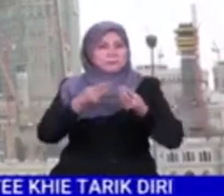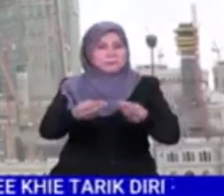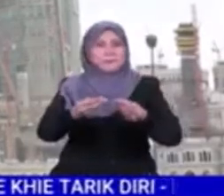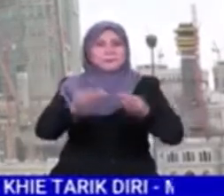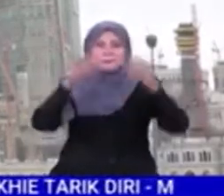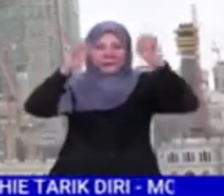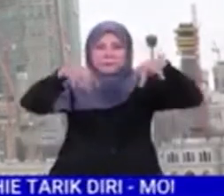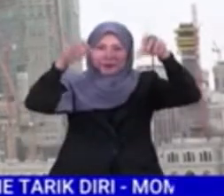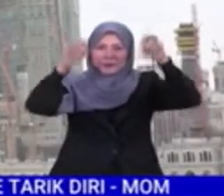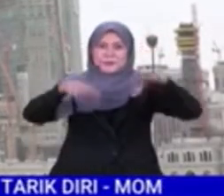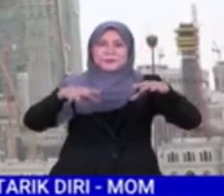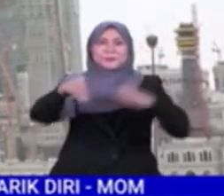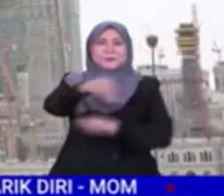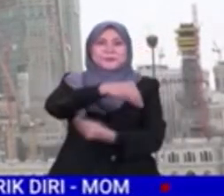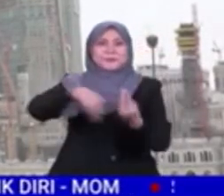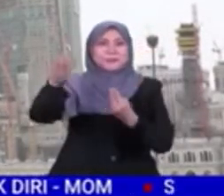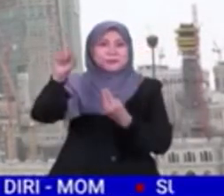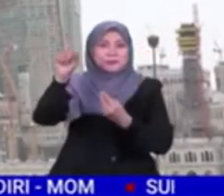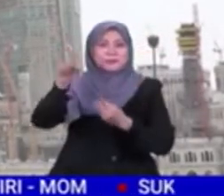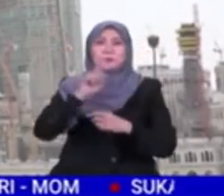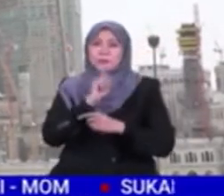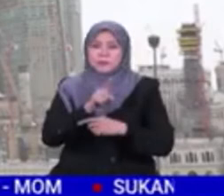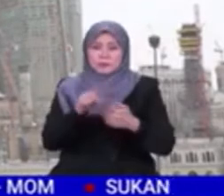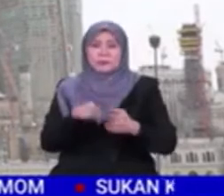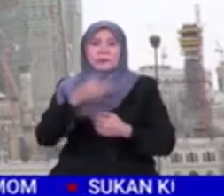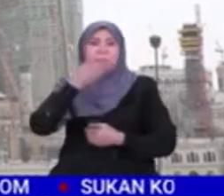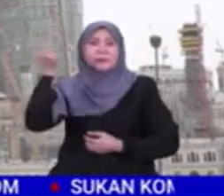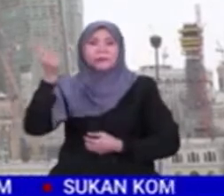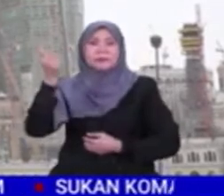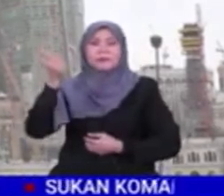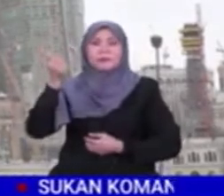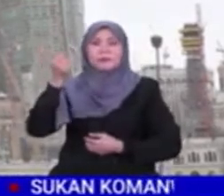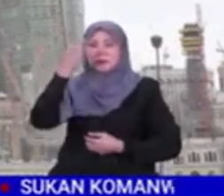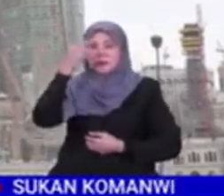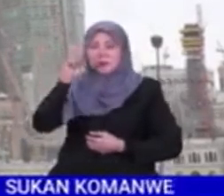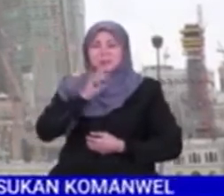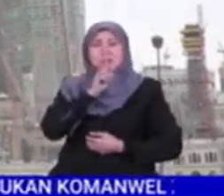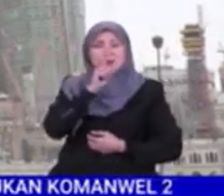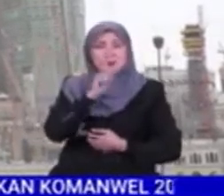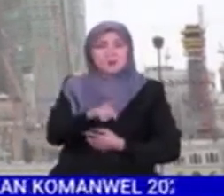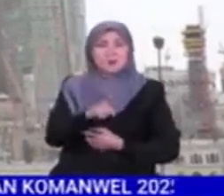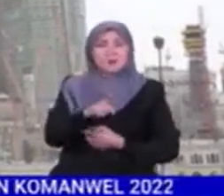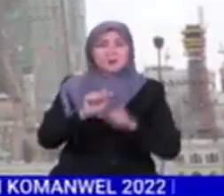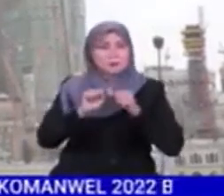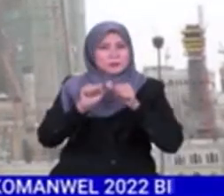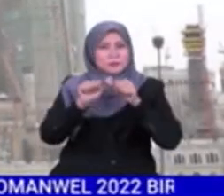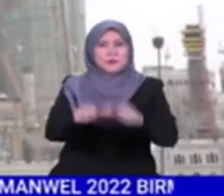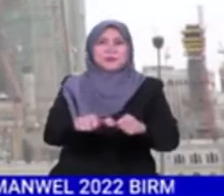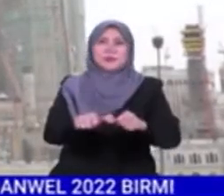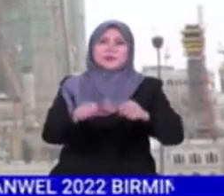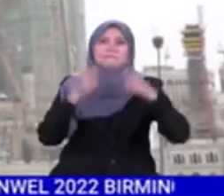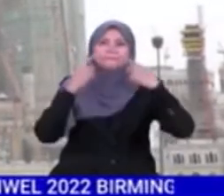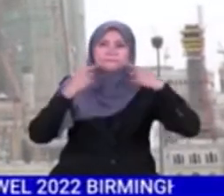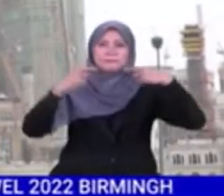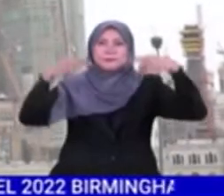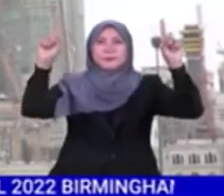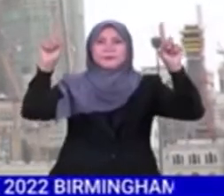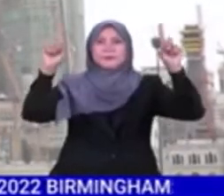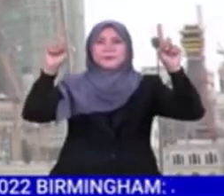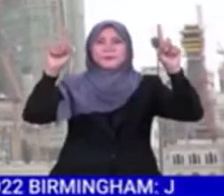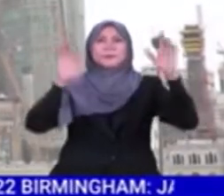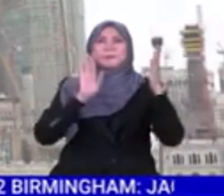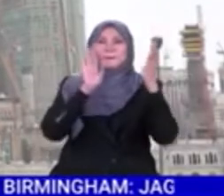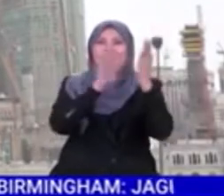sendiri. Tentunya ini menjadi satu tanda aras terbaik untuk mereka memastikan ianya terus kekal cemerlang dalam